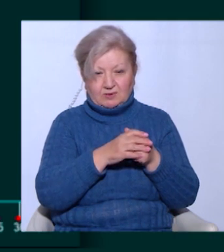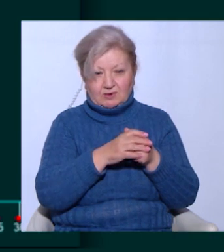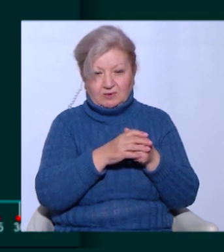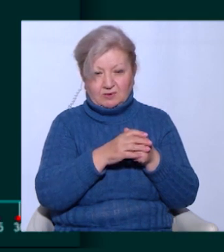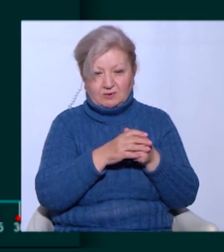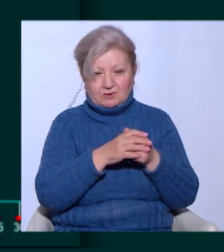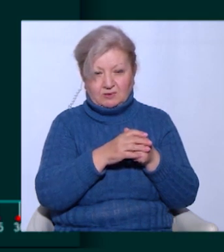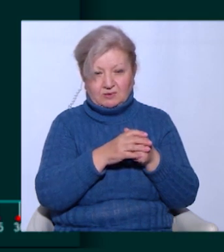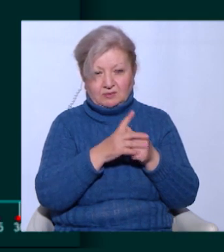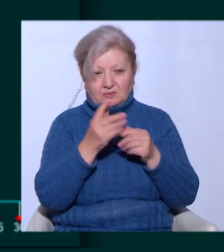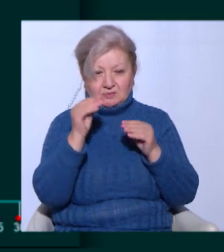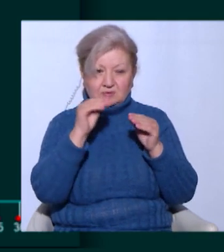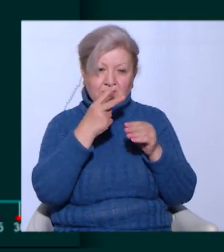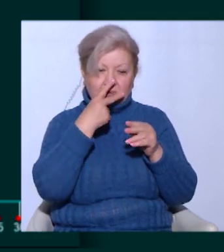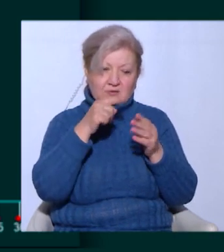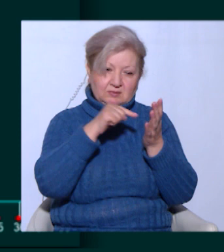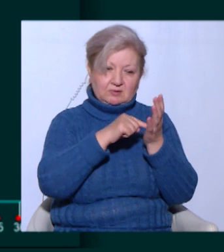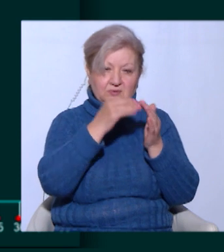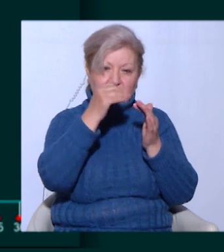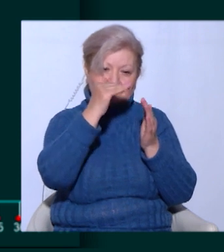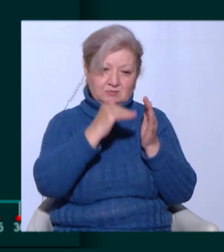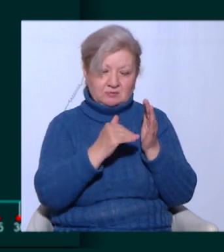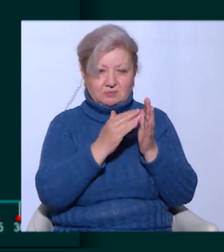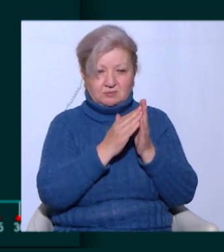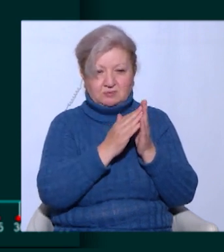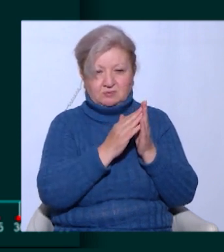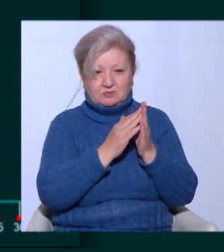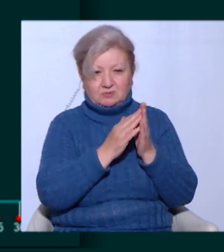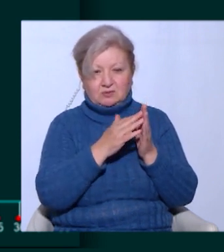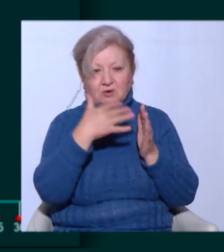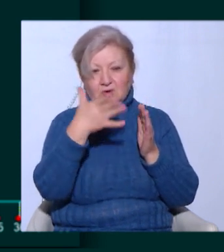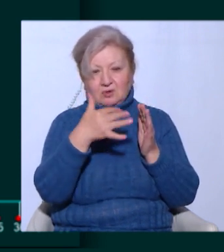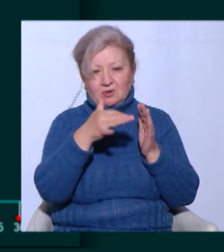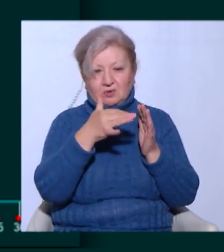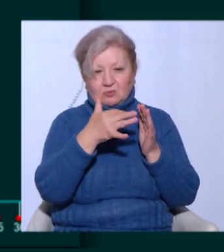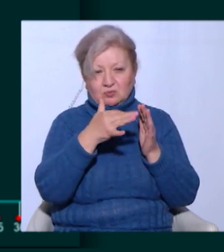წამოვიღოთ, სადღაც დავაყენოთ აი ასე.